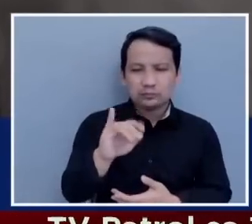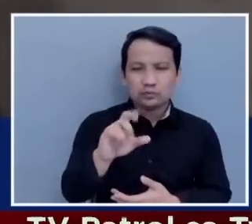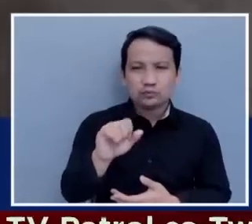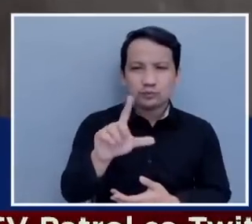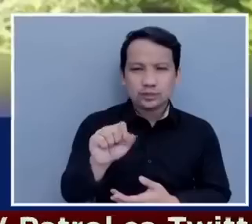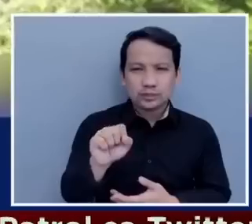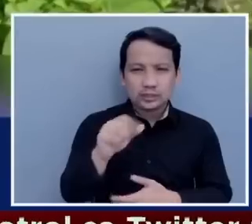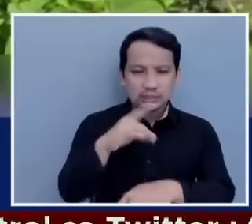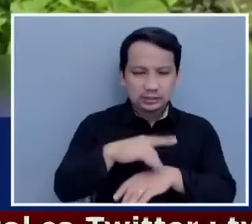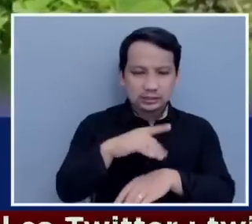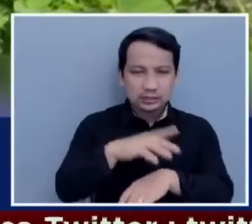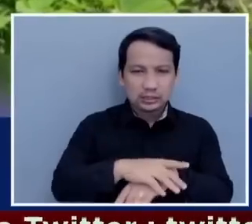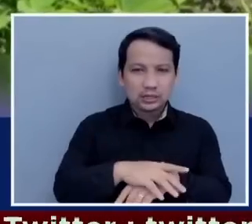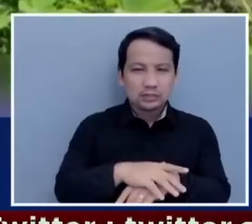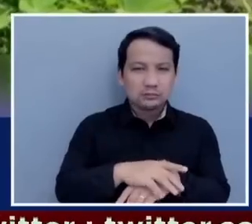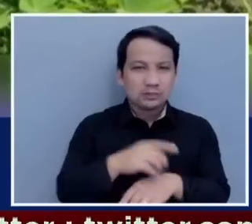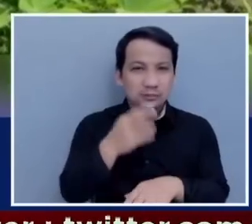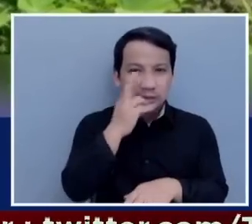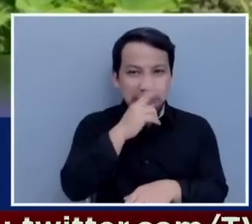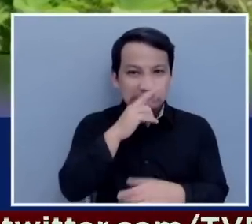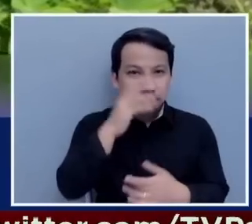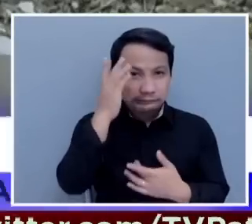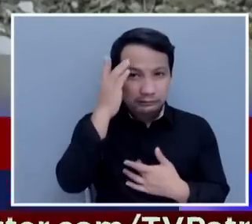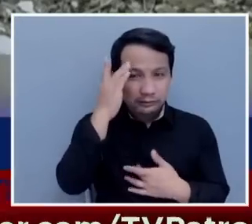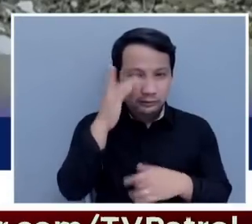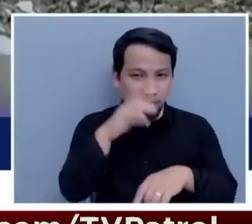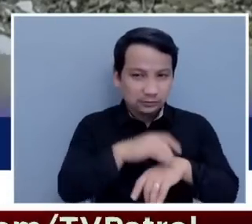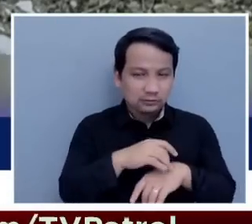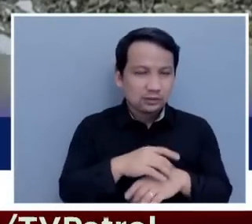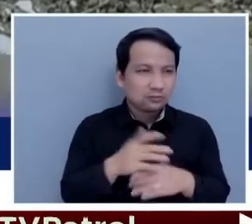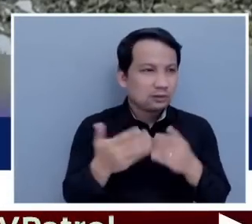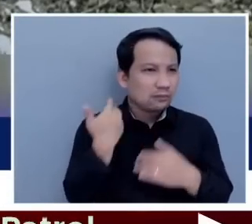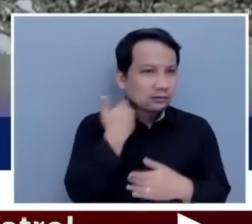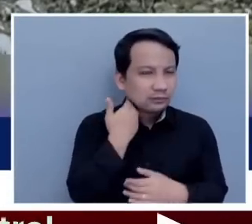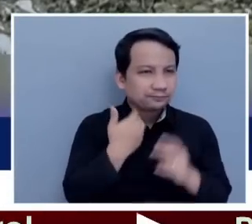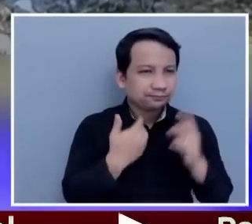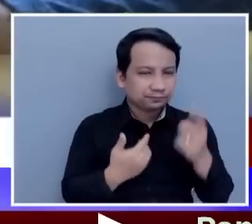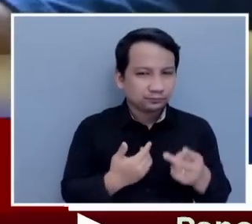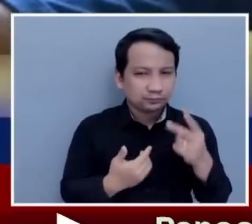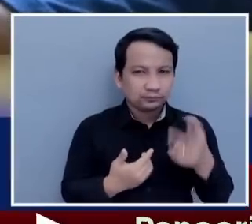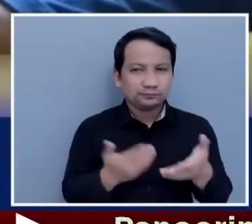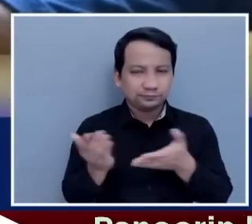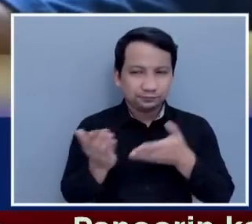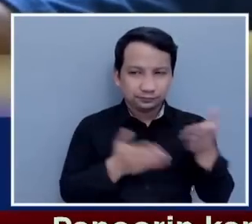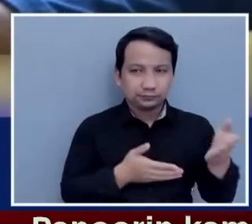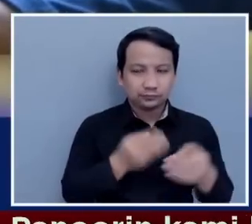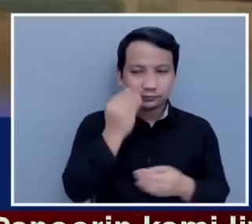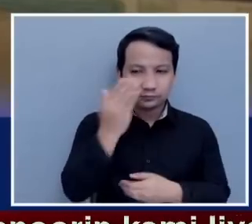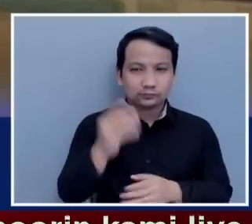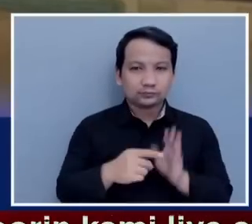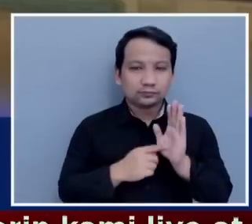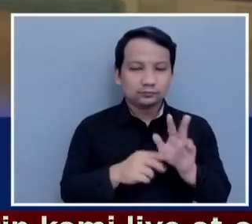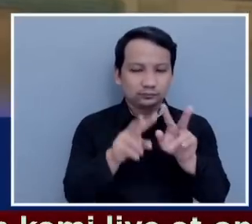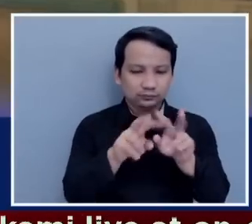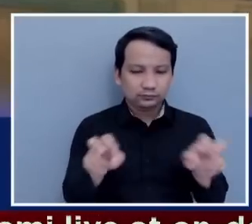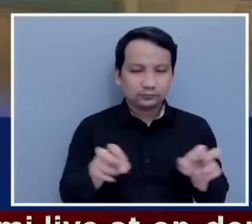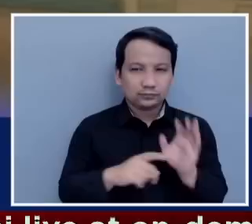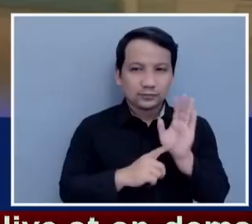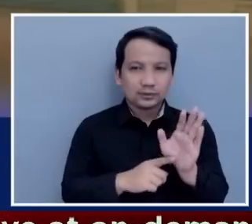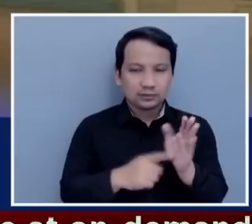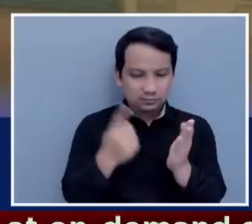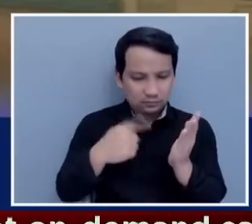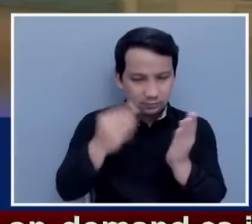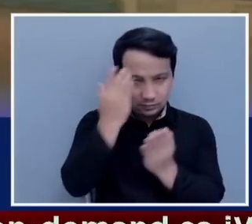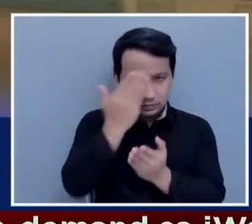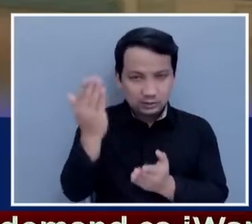dengue. Huwag maging kampante na kung may lagnat na isang araw, dalawang araw, dali na po sa doktor, magpa-examine ng dugo. Pwede po yung parang